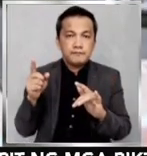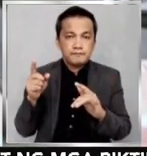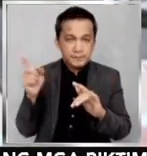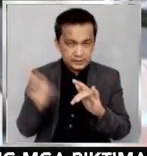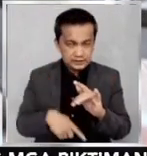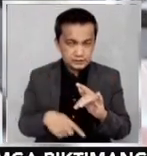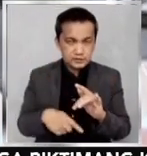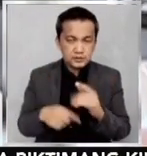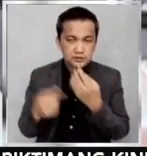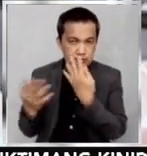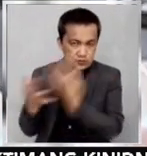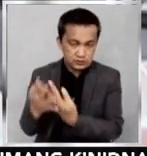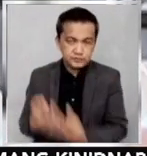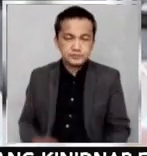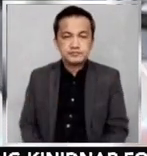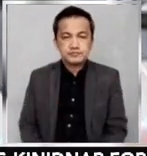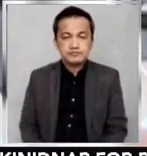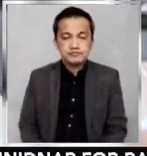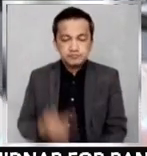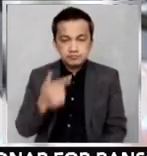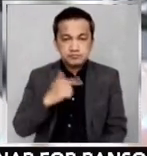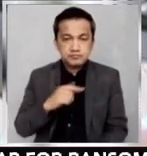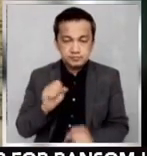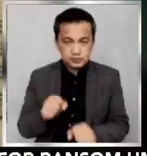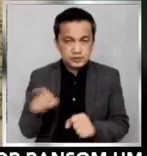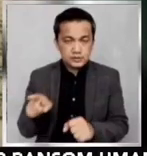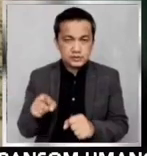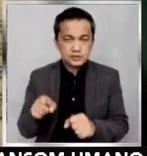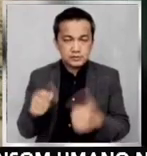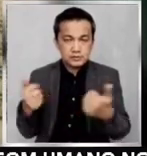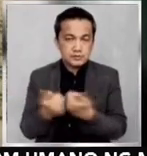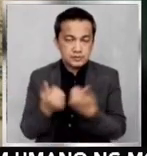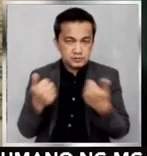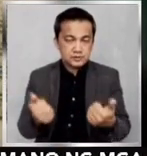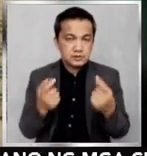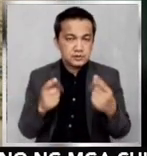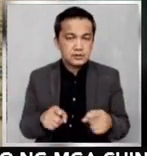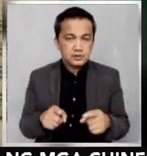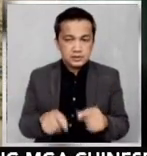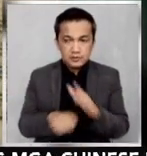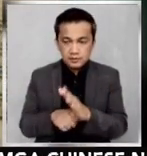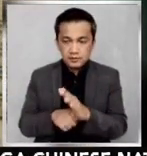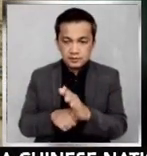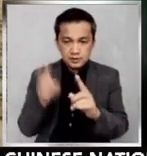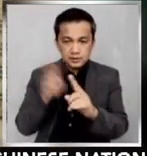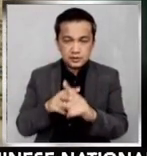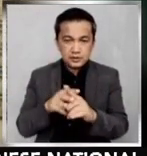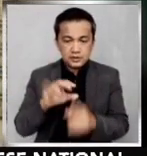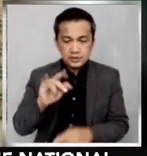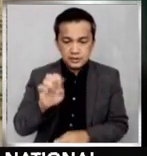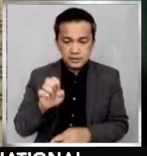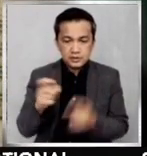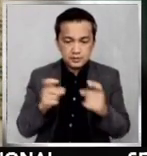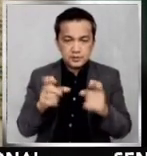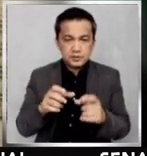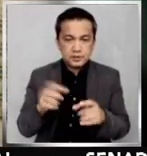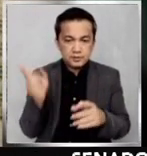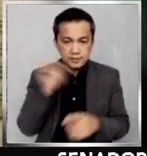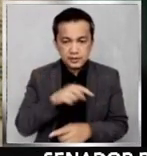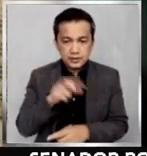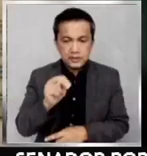kulong. Pwede rin daw itong mauwi sa disgrasya. Baka nag-apply ka ng crane operator, peki pala yung NC mo. Paano